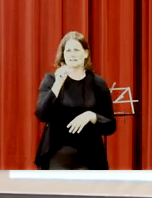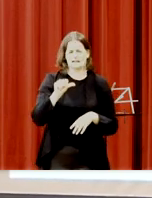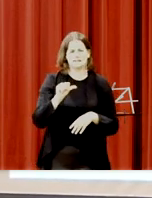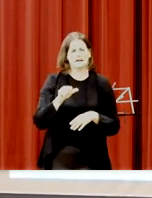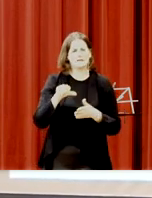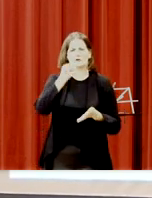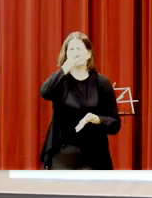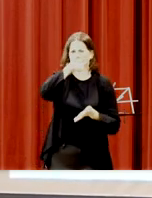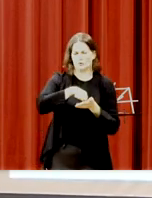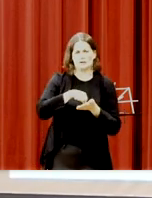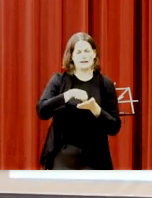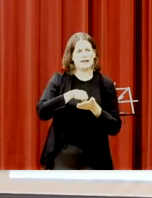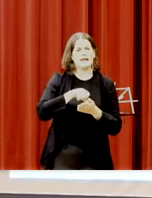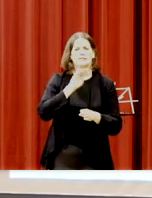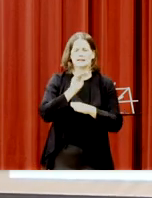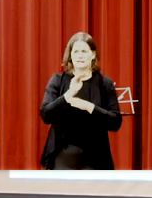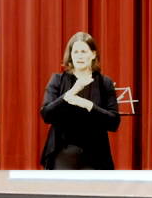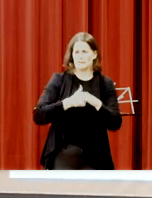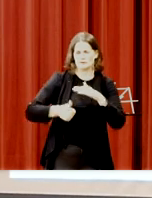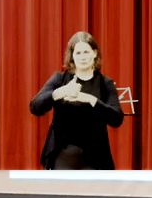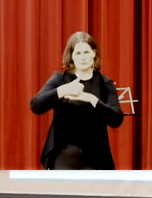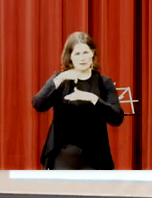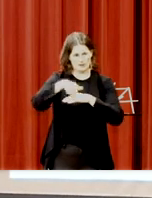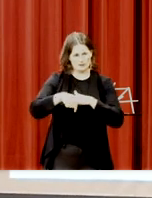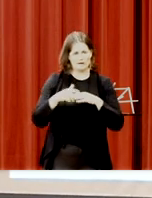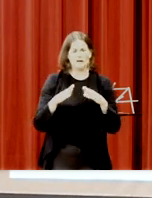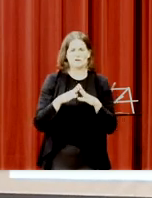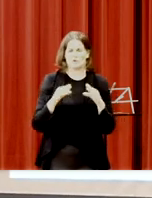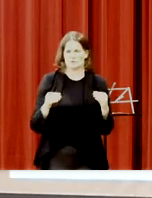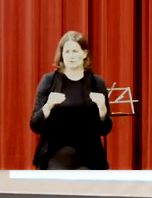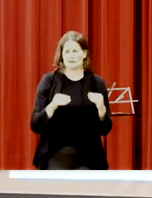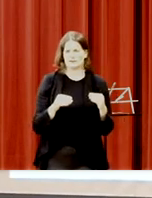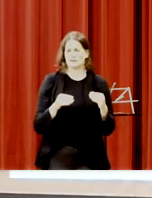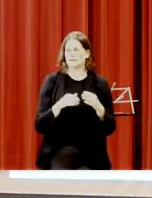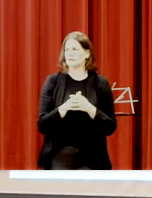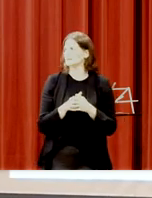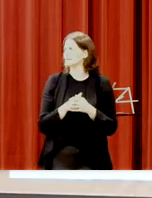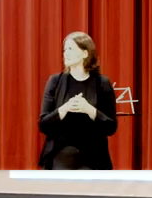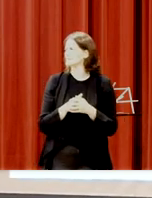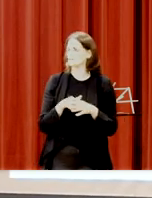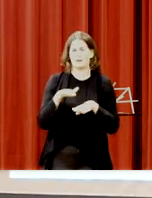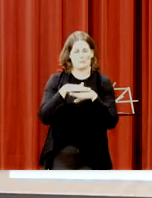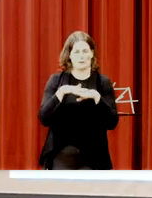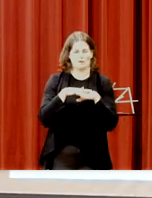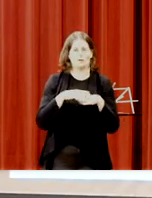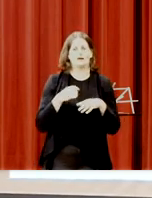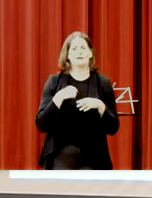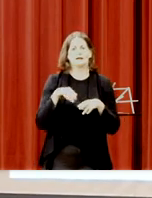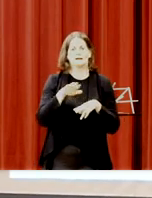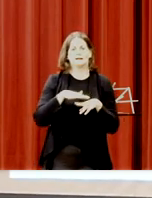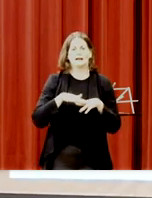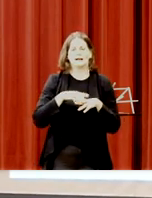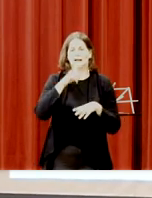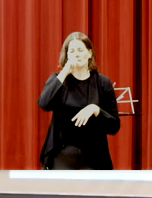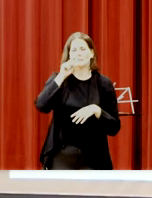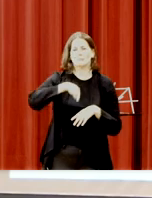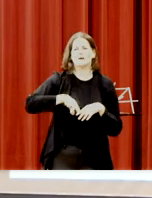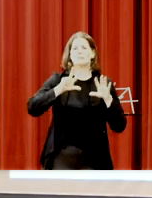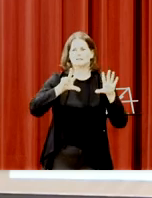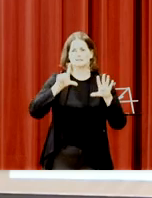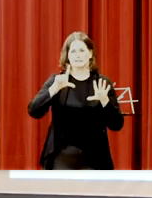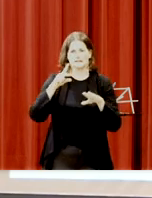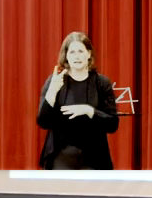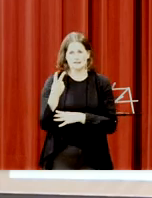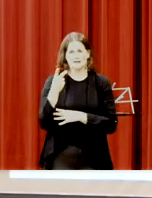Tarraconensis l'any 1572, i malgrat que aquesta universitat va ser clausurada l'any 1717, ni la ciutat ni la regió